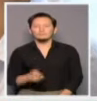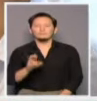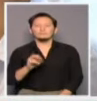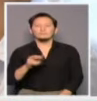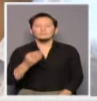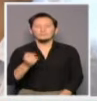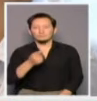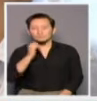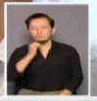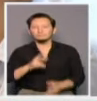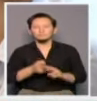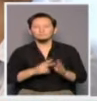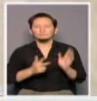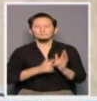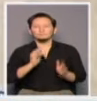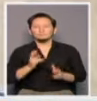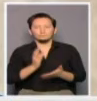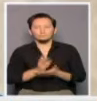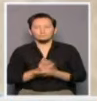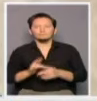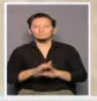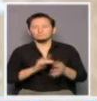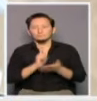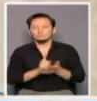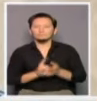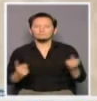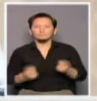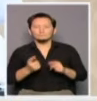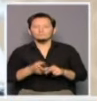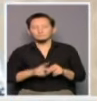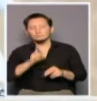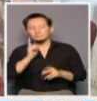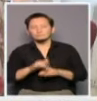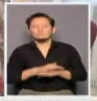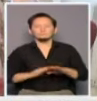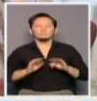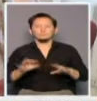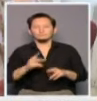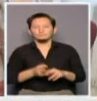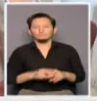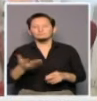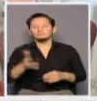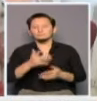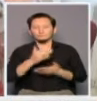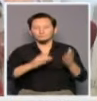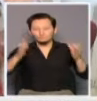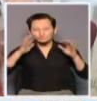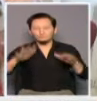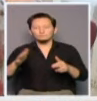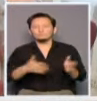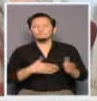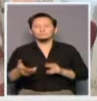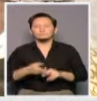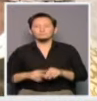Балымшалжанка, бабушка 8 внуков, не забывает про народные традиции и пропагандирует молодому поколению. Читает пятиразовый намаз, активно